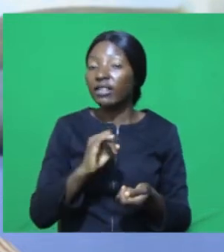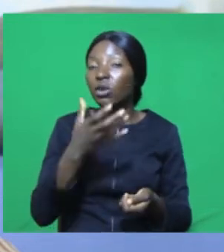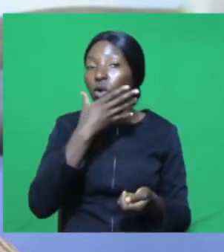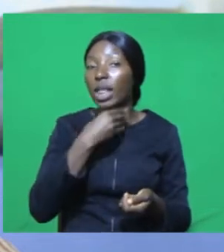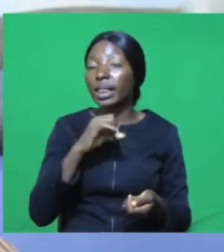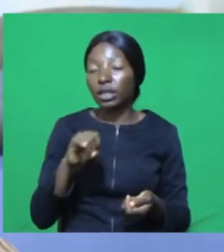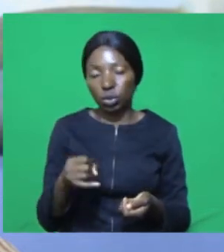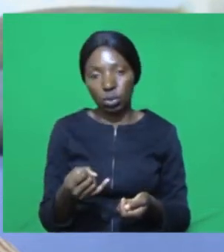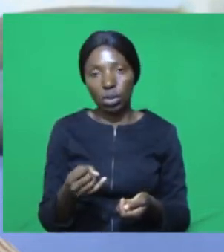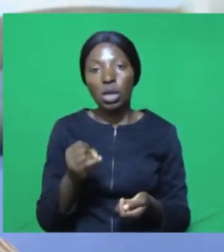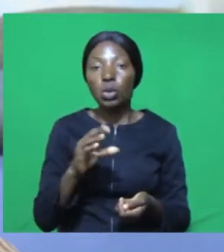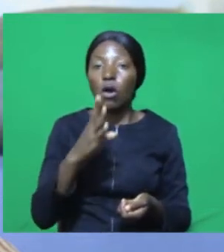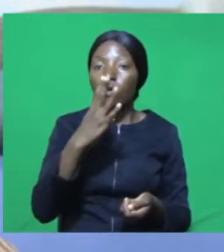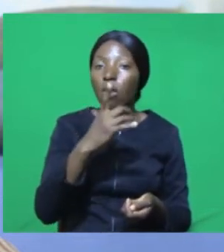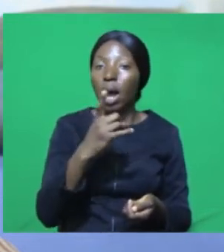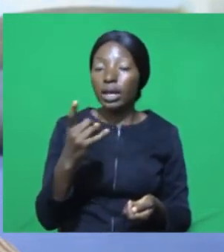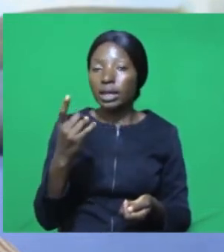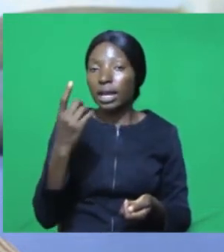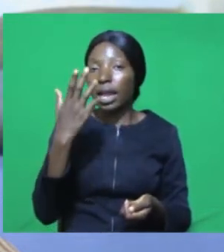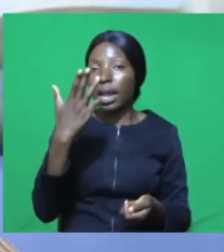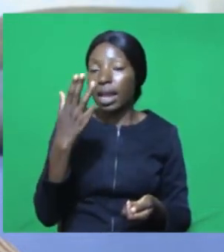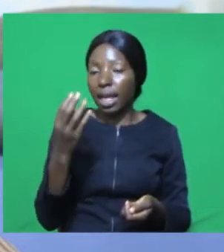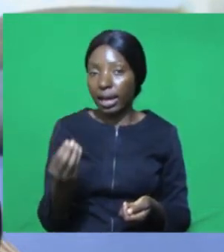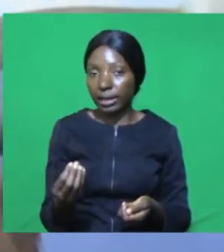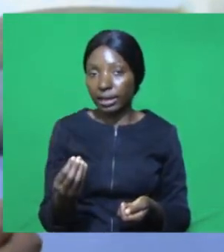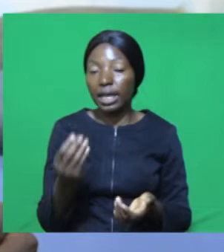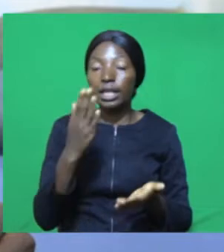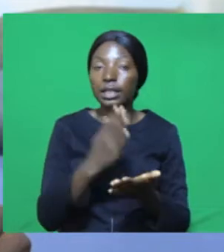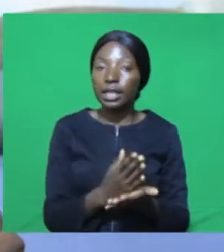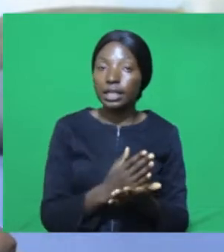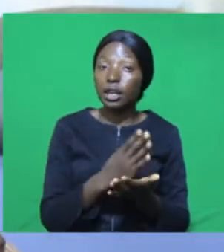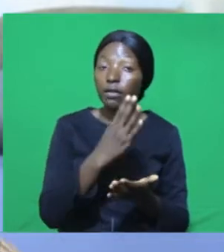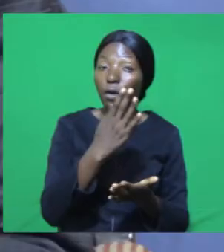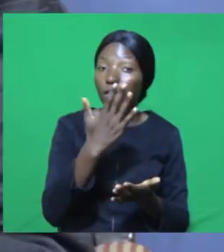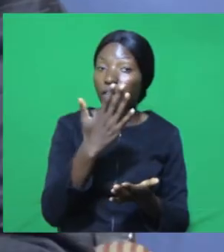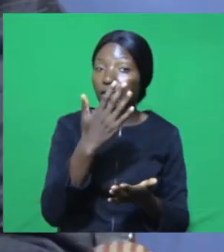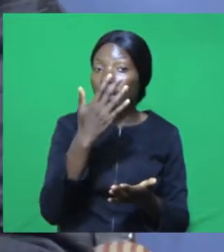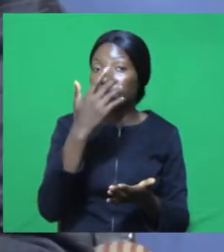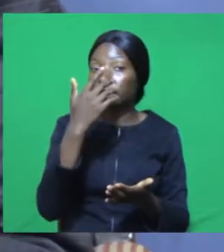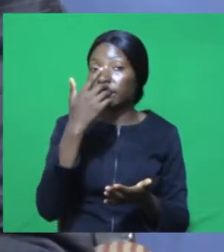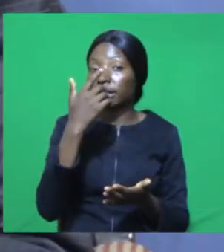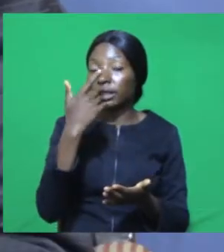Saka tikatora 490 kubva mugore ra457.